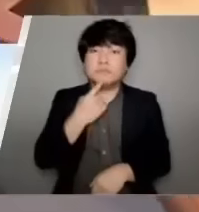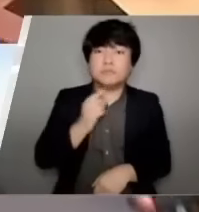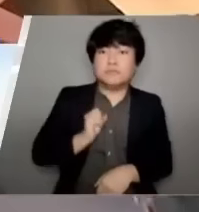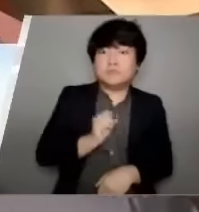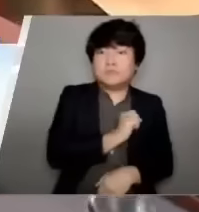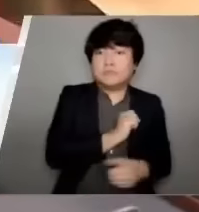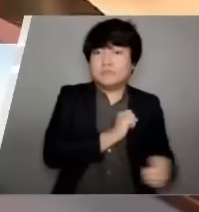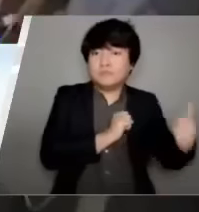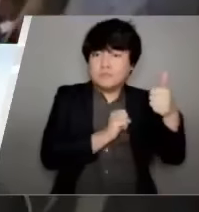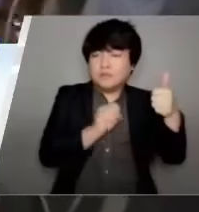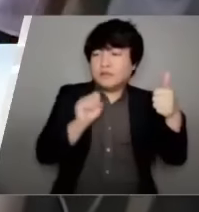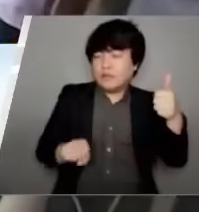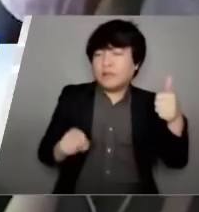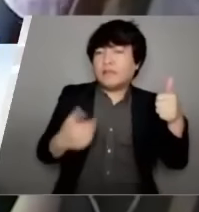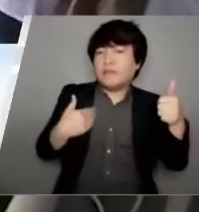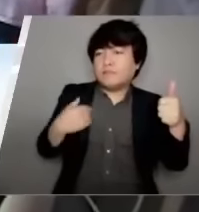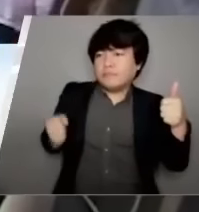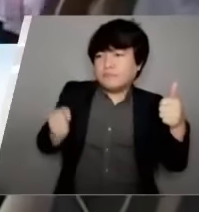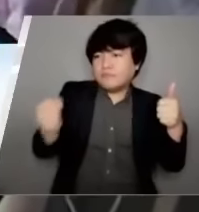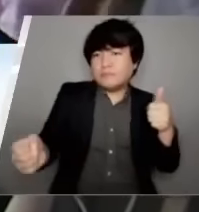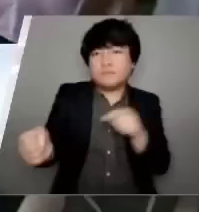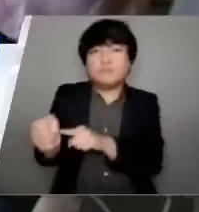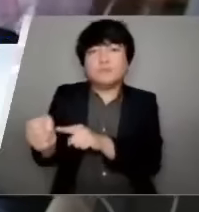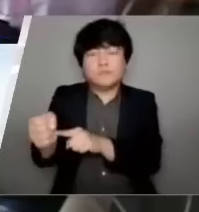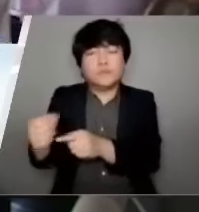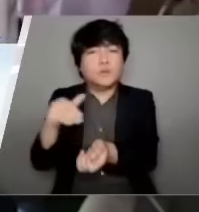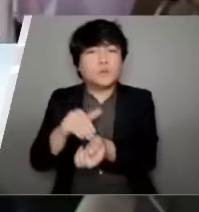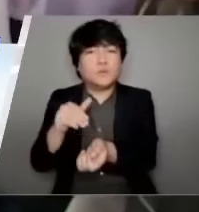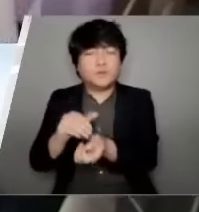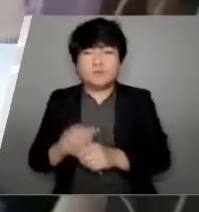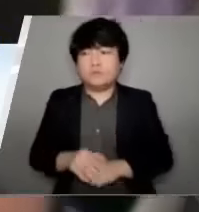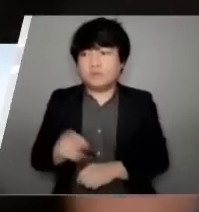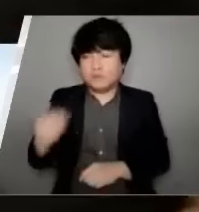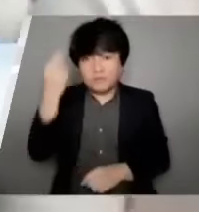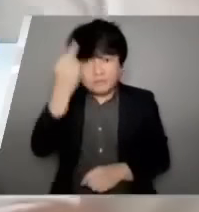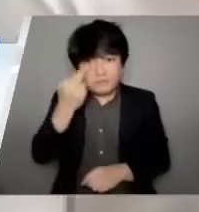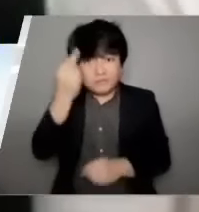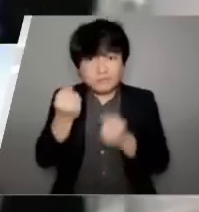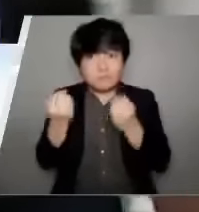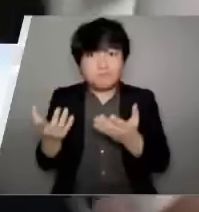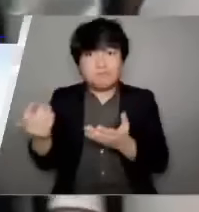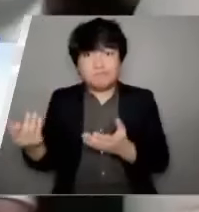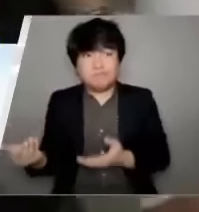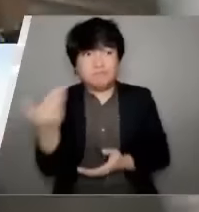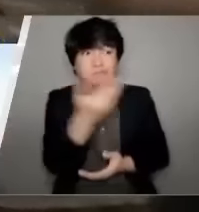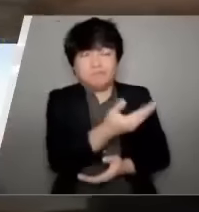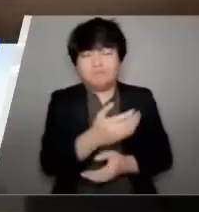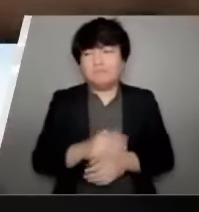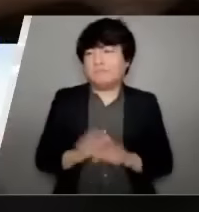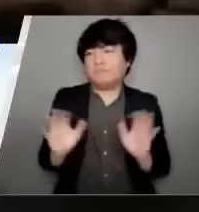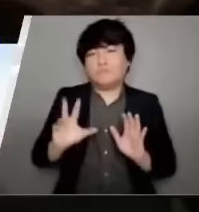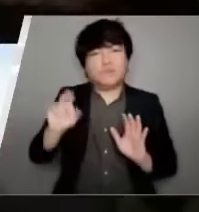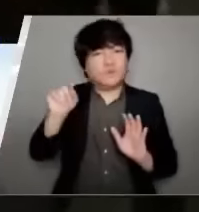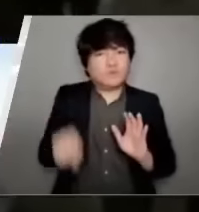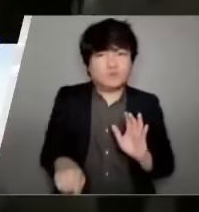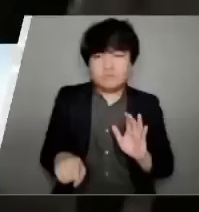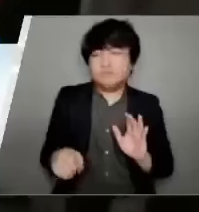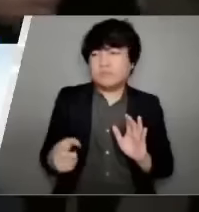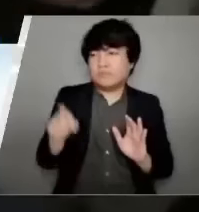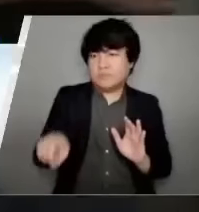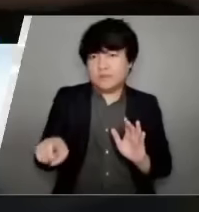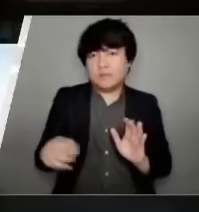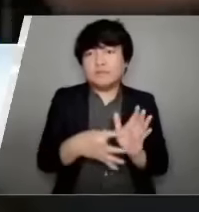niya. Hindi rin sang-ayon si Escudero na idahilan ng kampo ni Go ang paghahain ng certiorari kung saan hindi siya dadalo sa pagdinig dahil